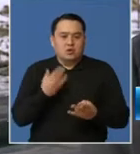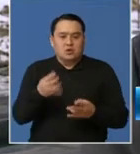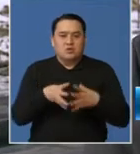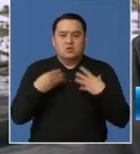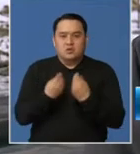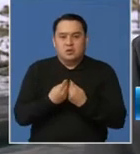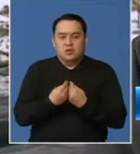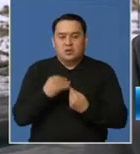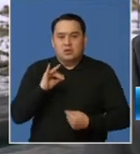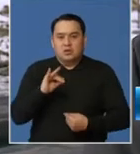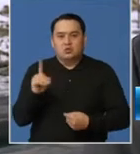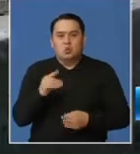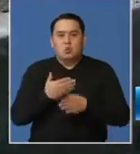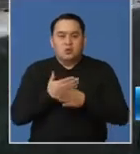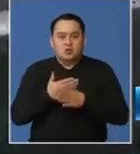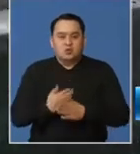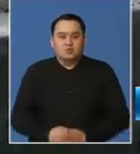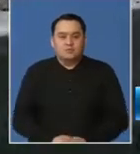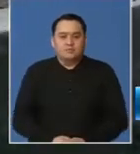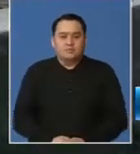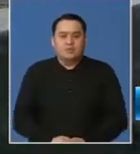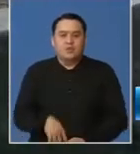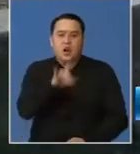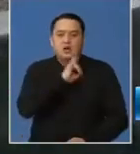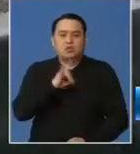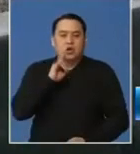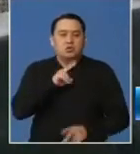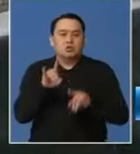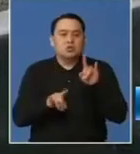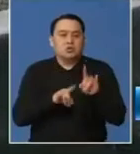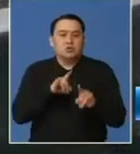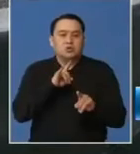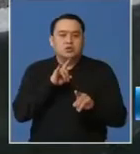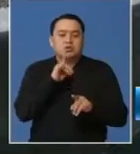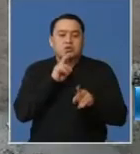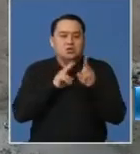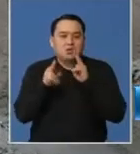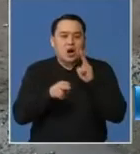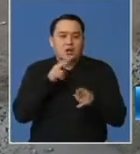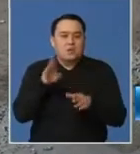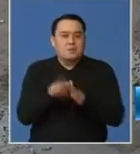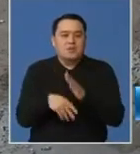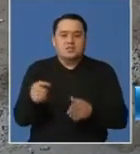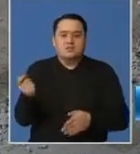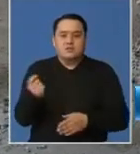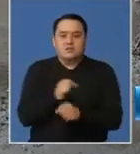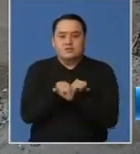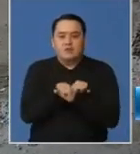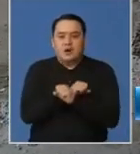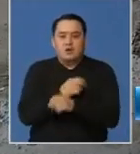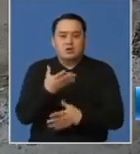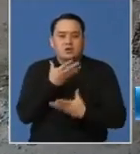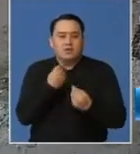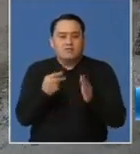семьи и чем им помочь. Также женщина жаловалась, что супруг работает практически без выходных. И вместо положенных